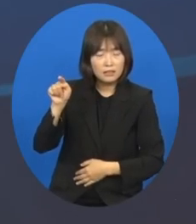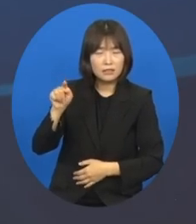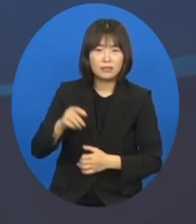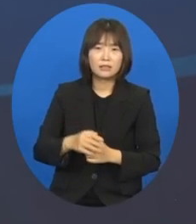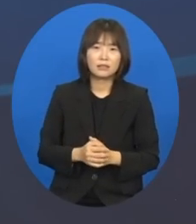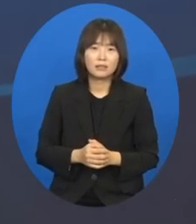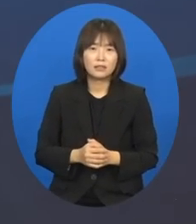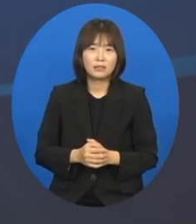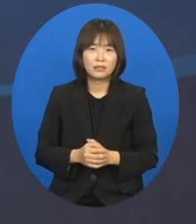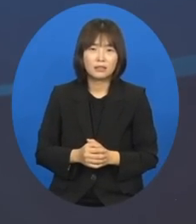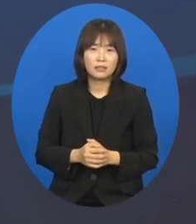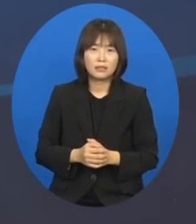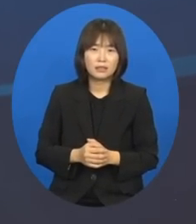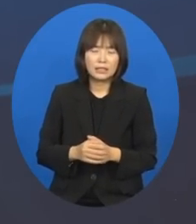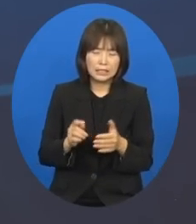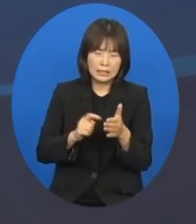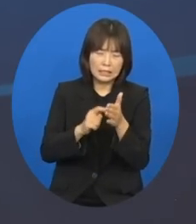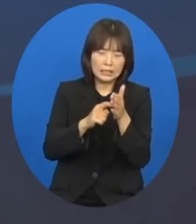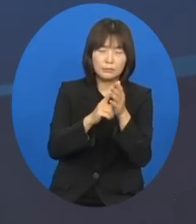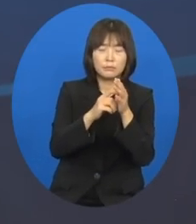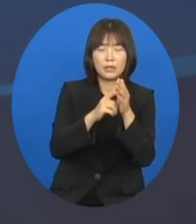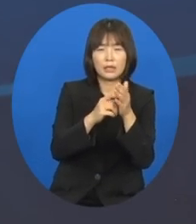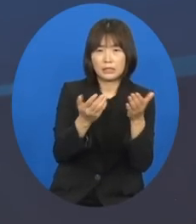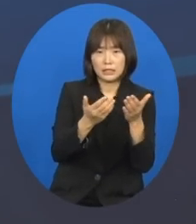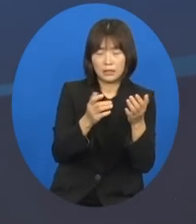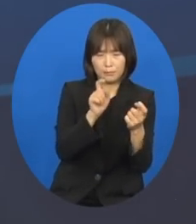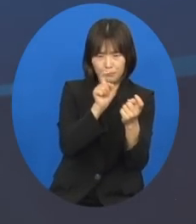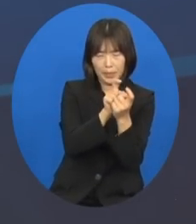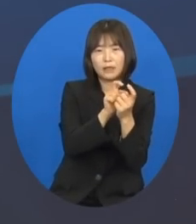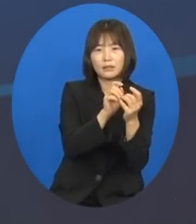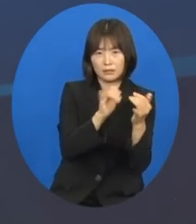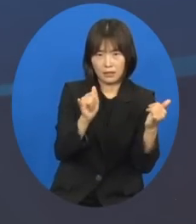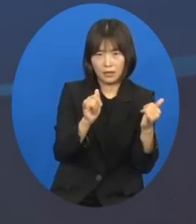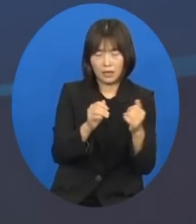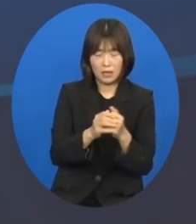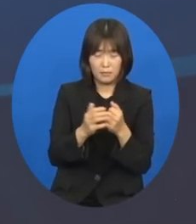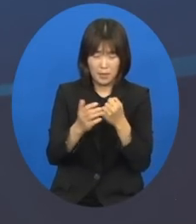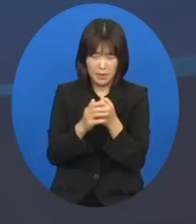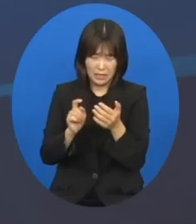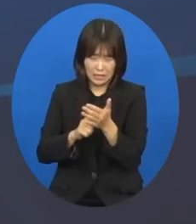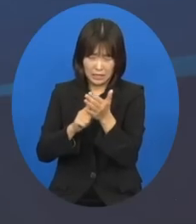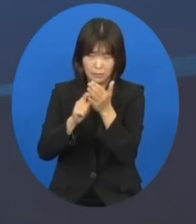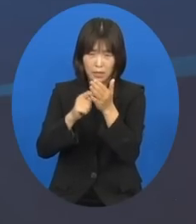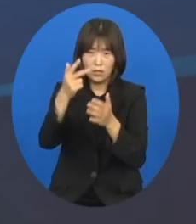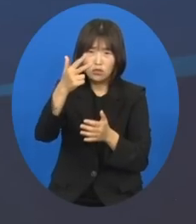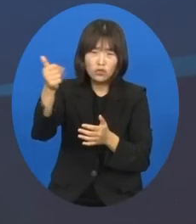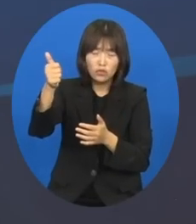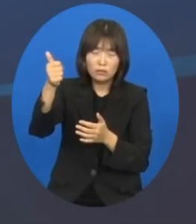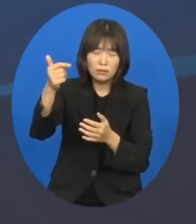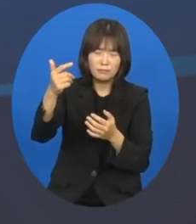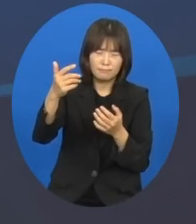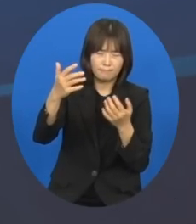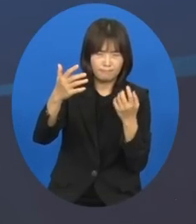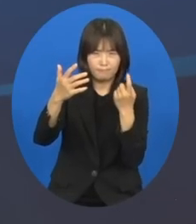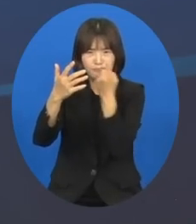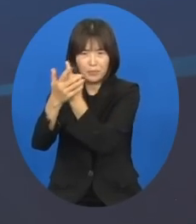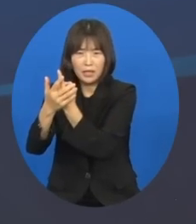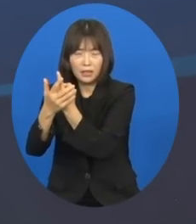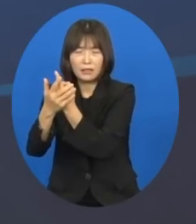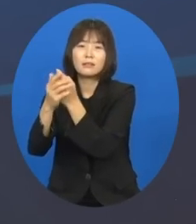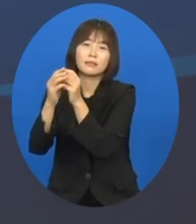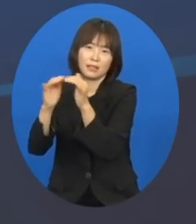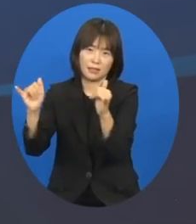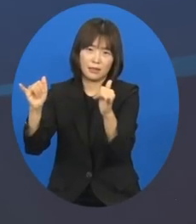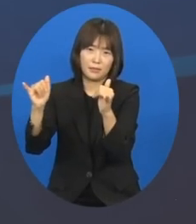아니라 급한 일을 만난 사람 그래서 급하게 주님 앞에 피해서 날아온 사람